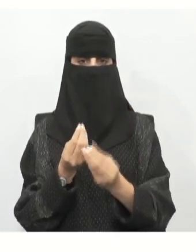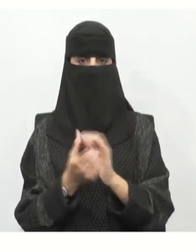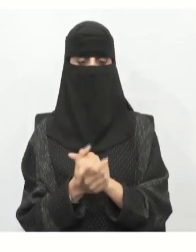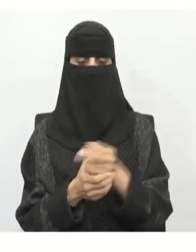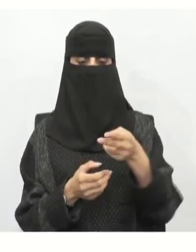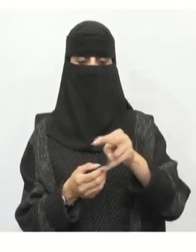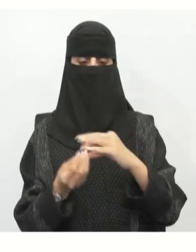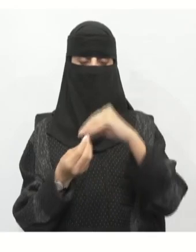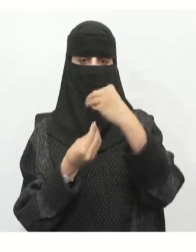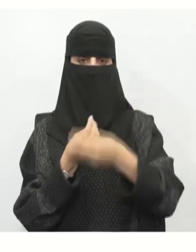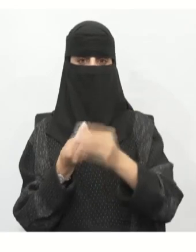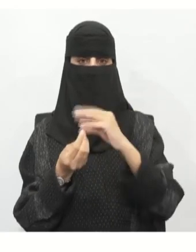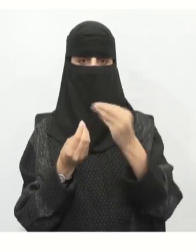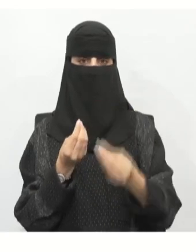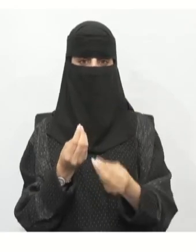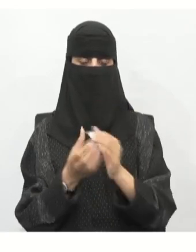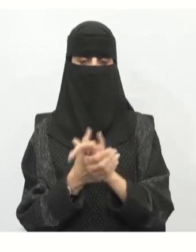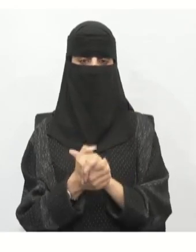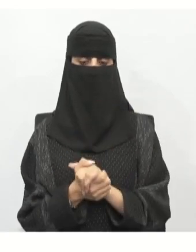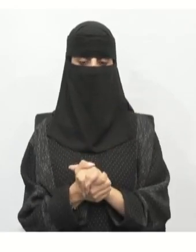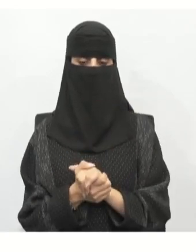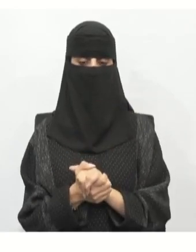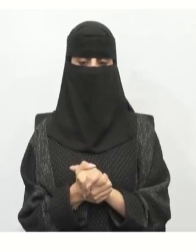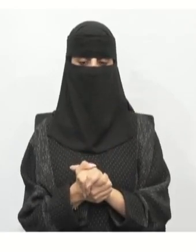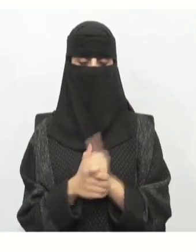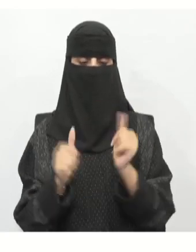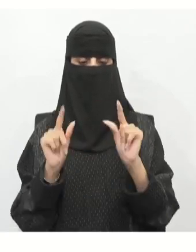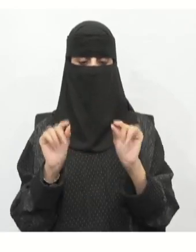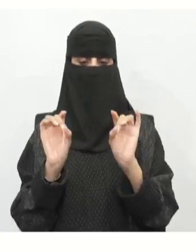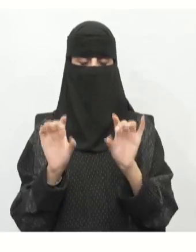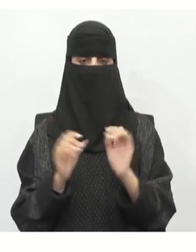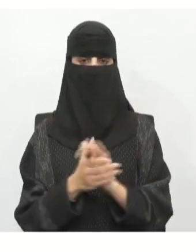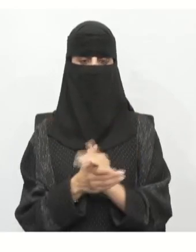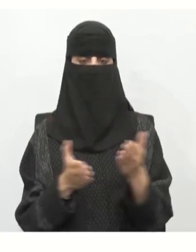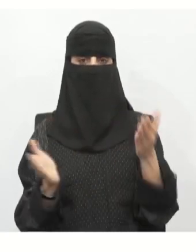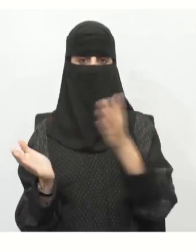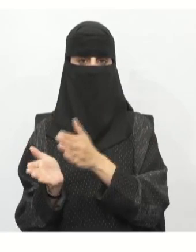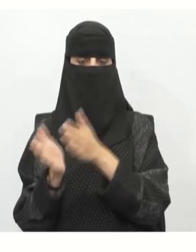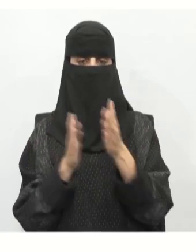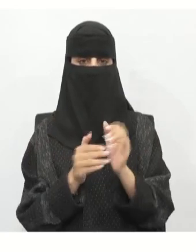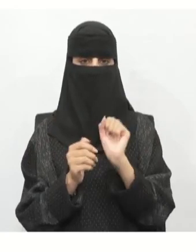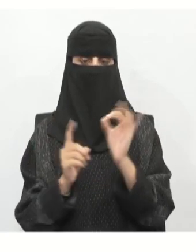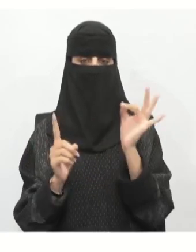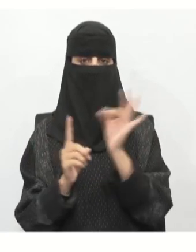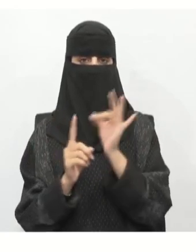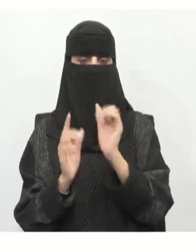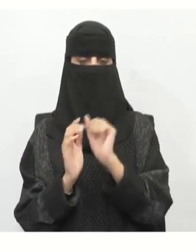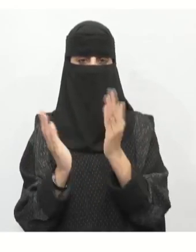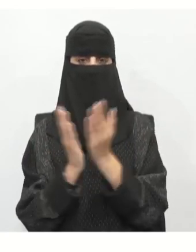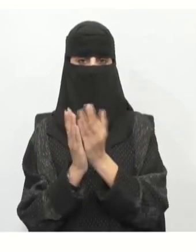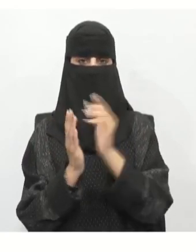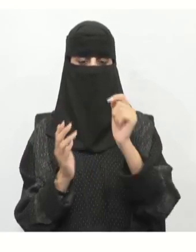نطبقها سويا الموز بارك الله فيكم ننتقل الان حققنا جميع اهداف الدرس